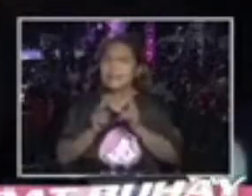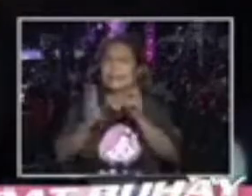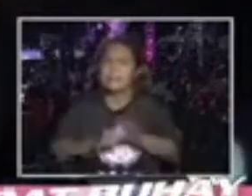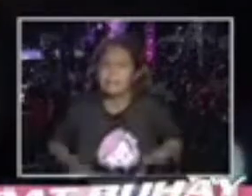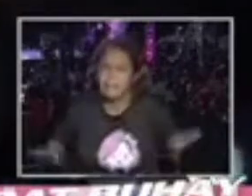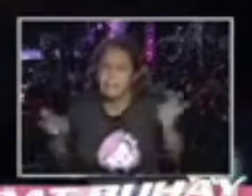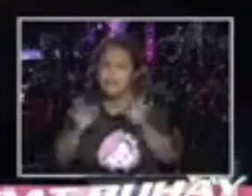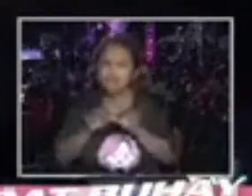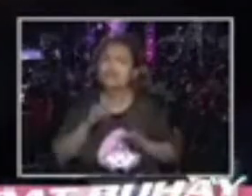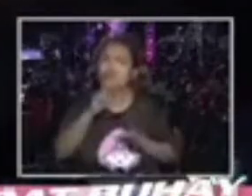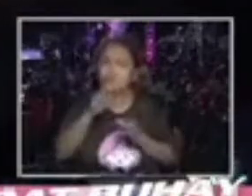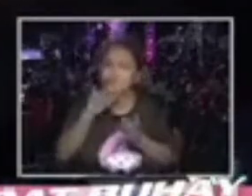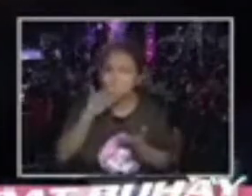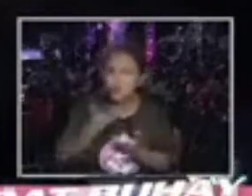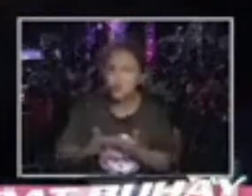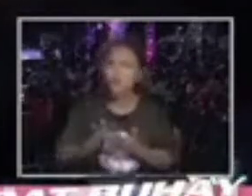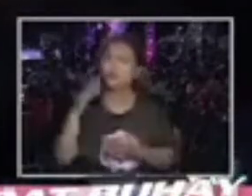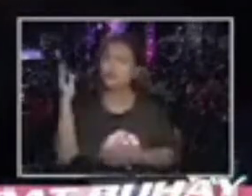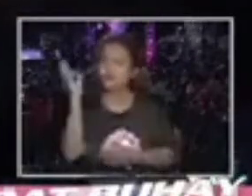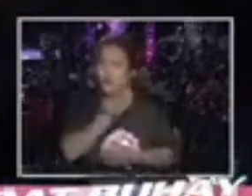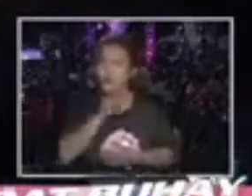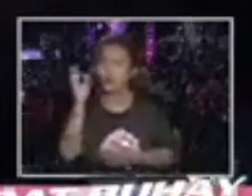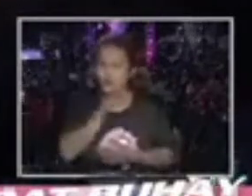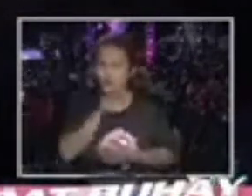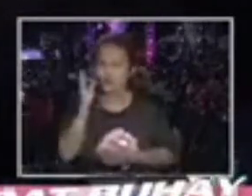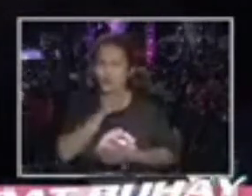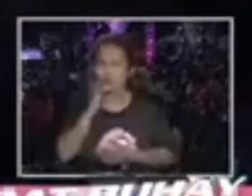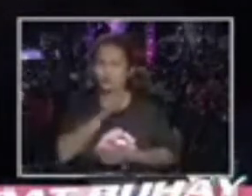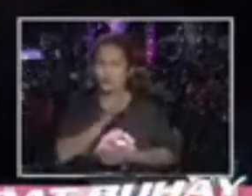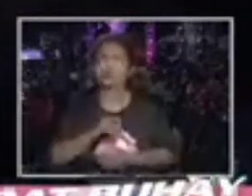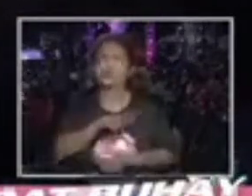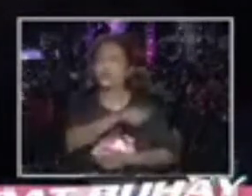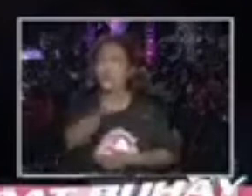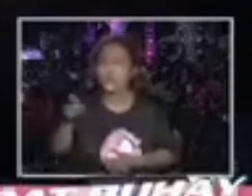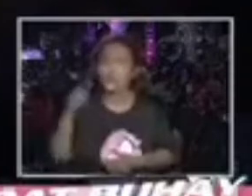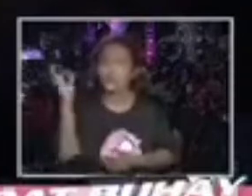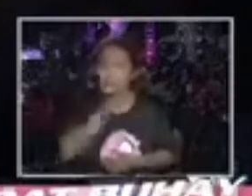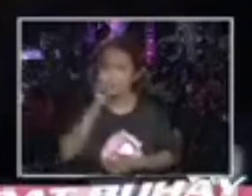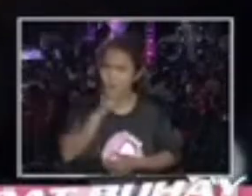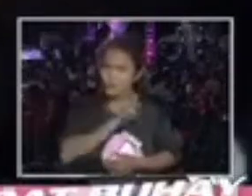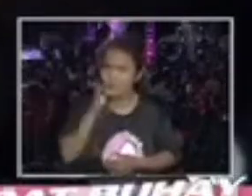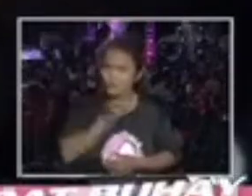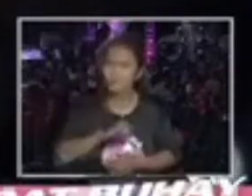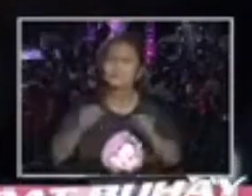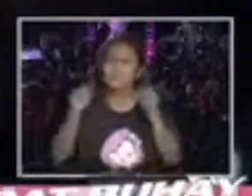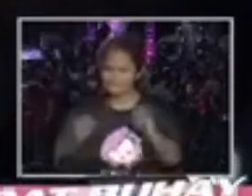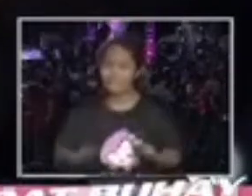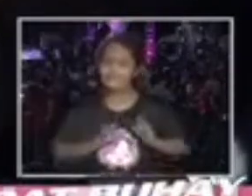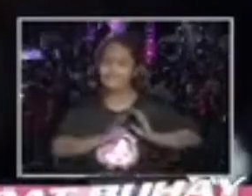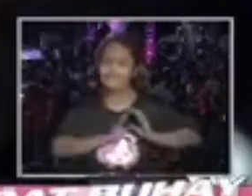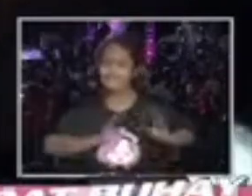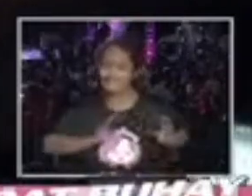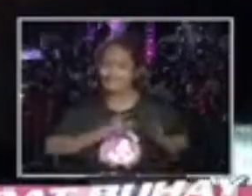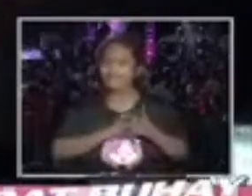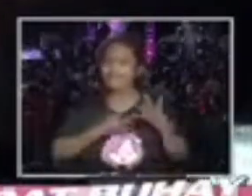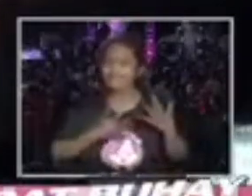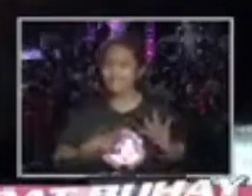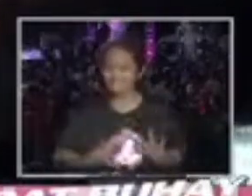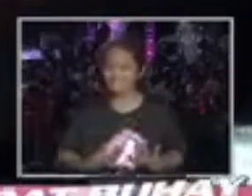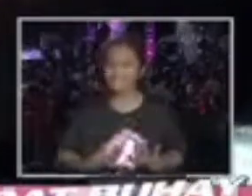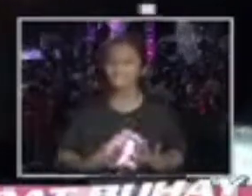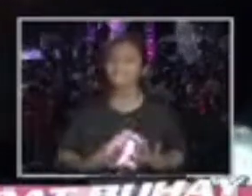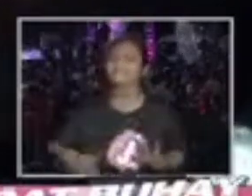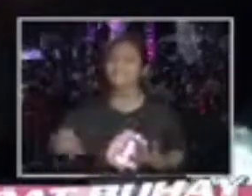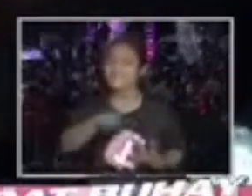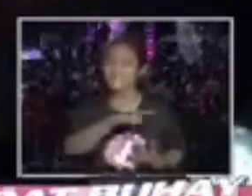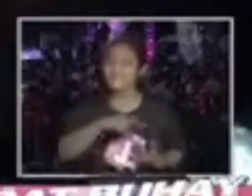napakabuti ng Pilipino. Handa pa rin ang Pilipinong magbukas ng puso. Pilit man